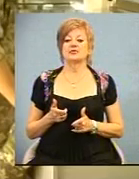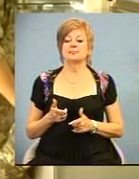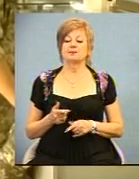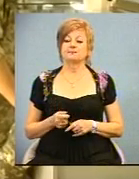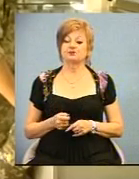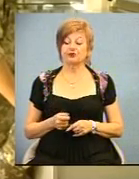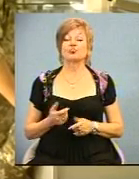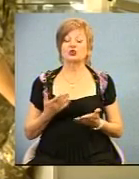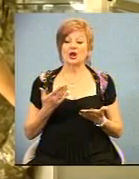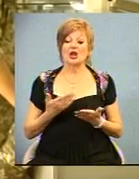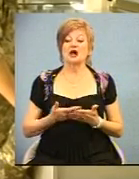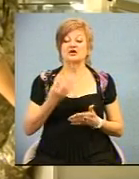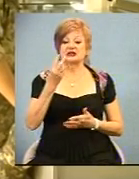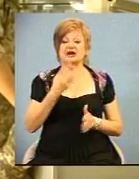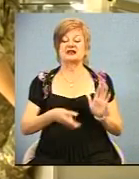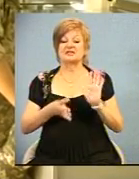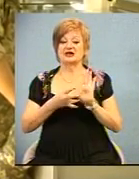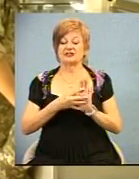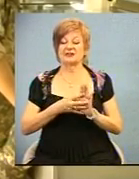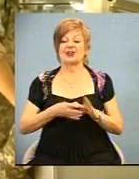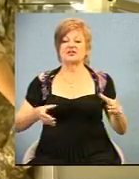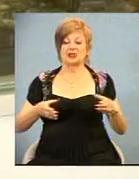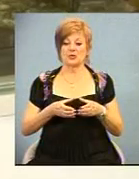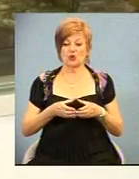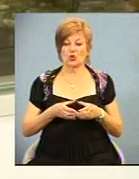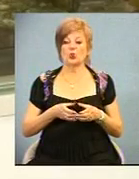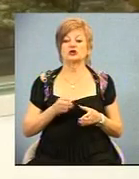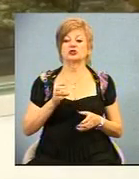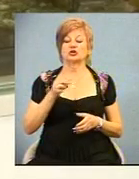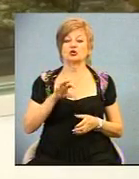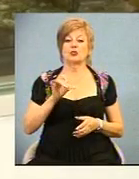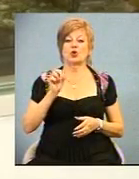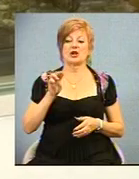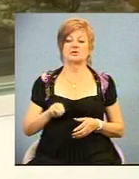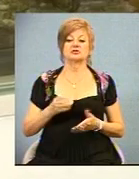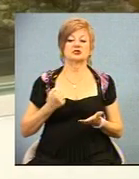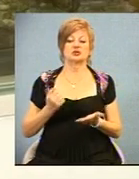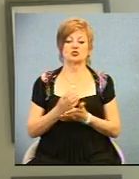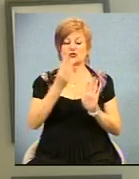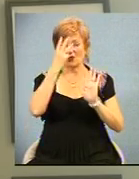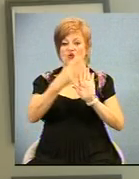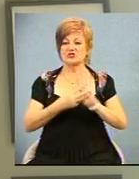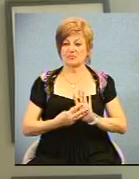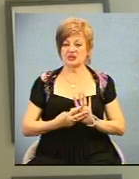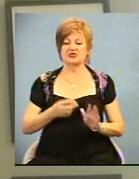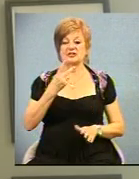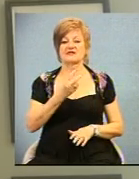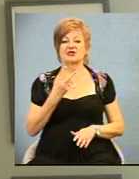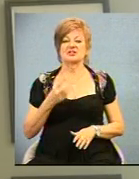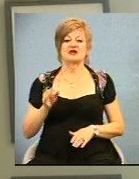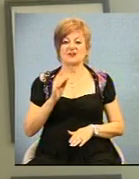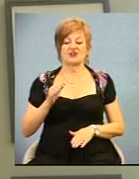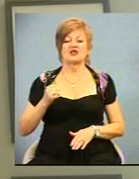срослось. У складі 39-го окремого мотопіхотного батальйону Михайло Добролєт прослужив 8 місяців. 23 лютого